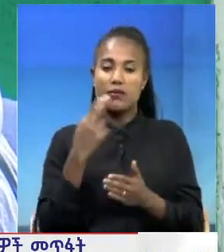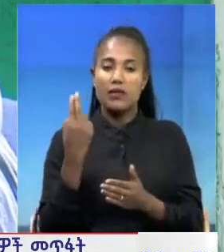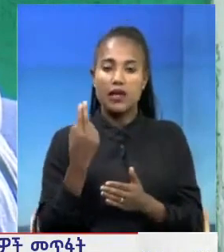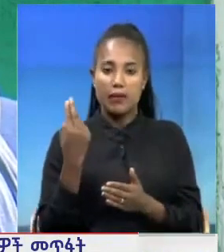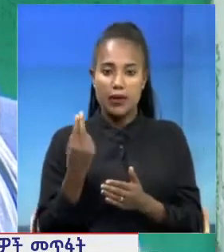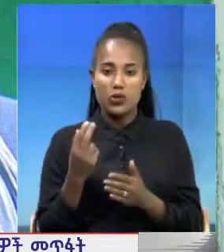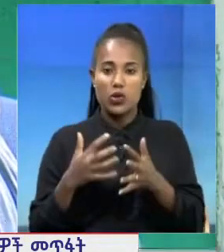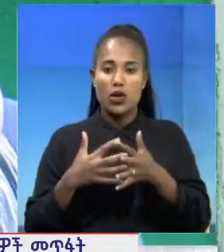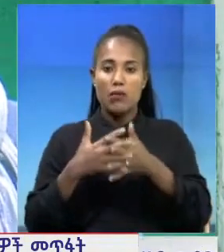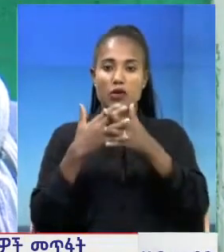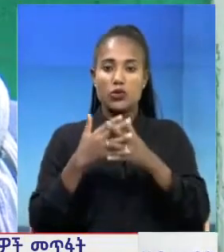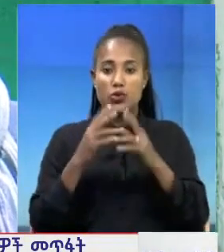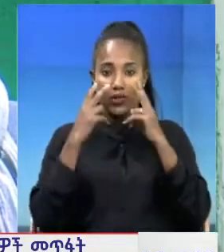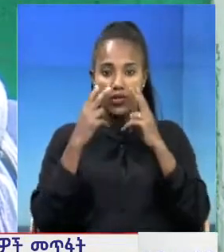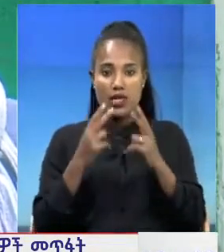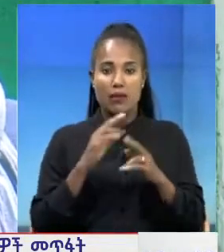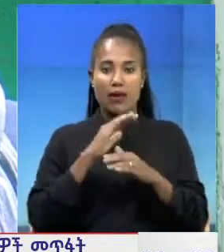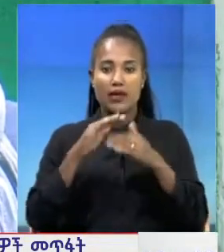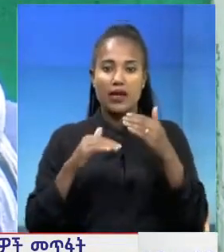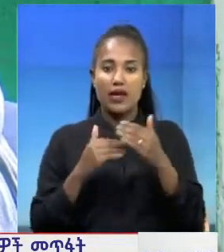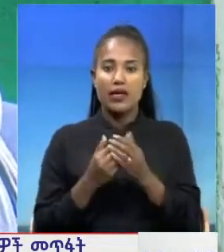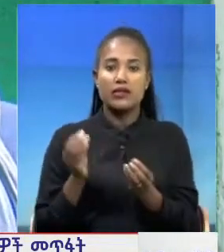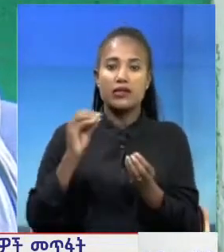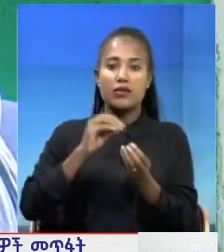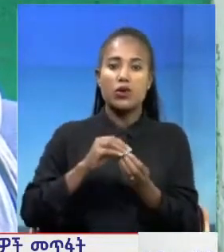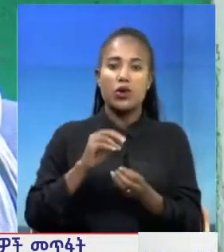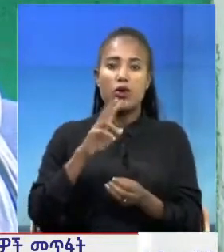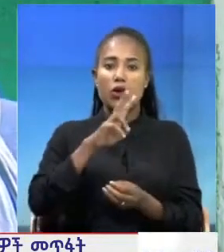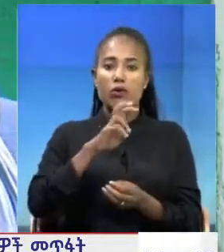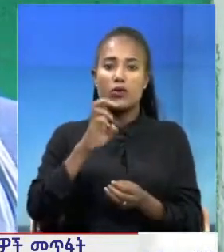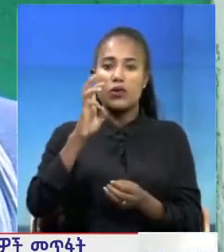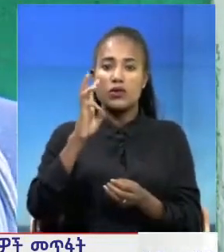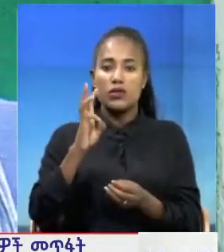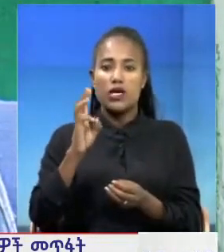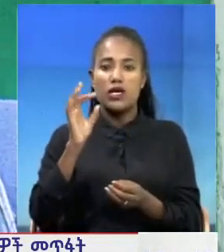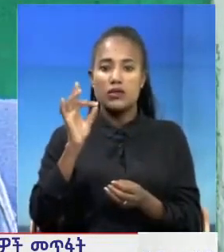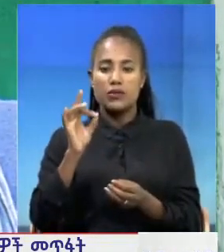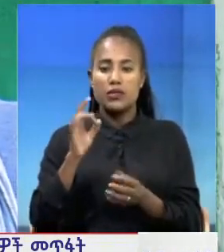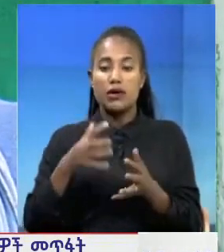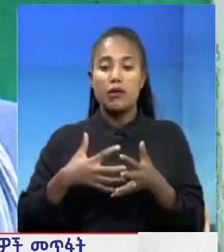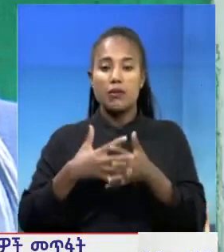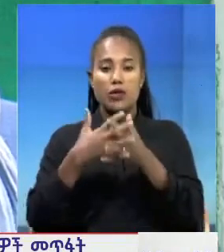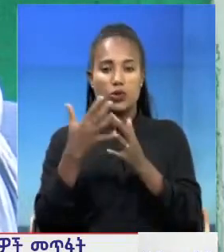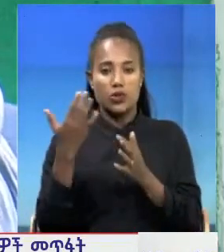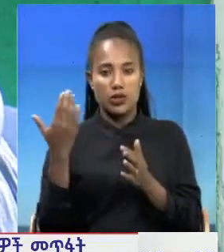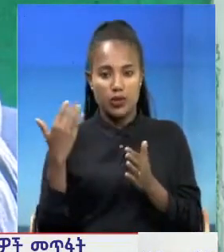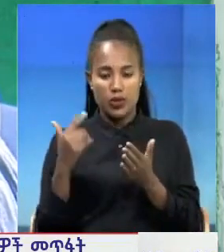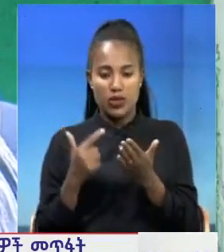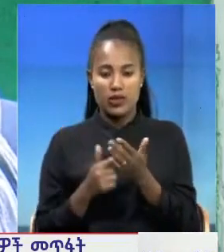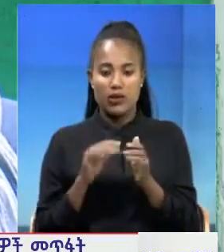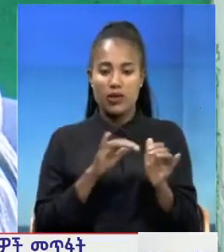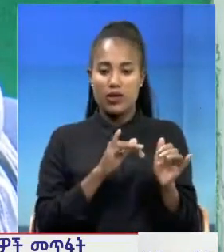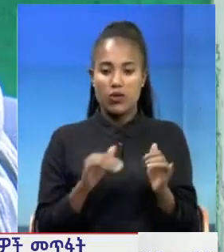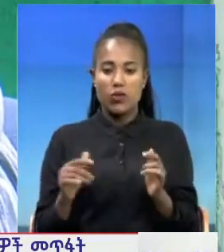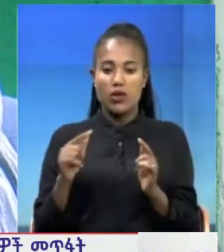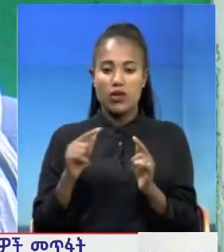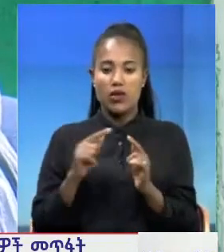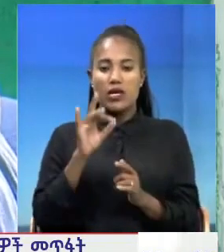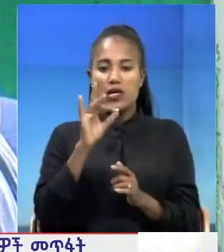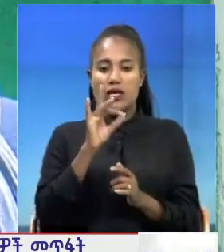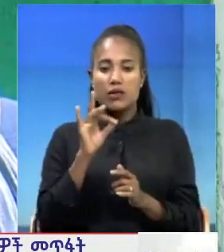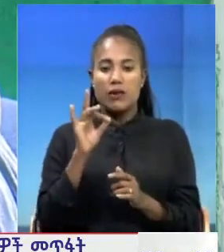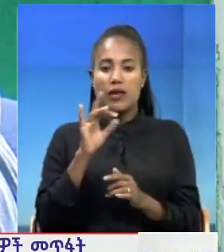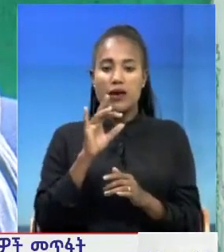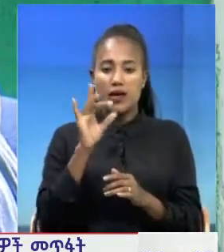የምንጠቀምባቸው ማሽኖች ስናይ በአጠቃላይ ሲደመሩ ወደ 268 ማሽኖች ነበሩ። እነዚህም ደግሞ ወደ ከ80 በላይ